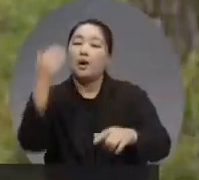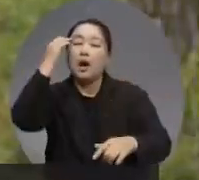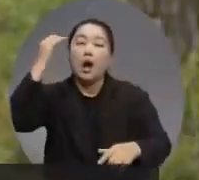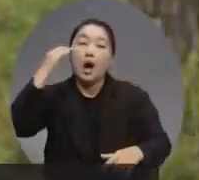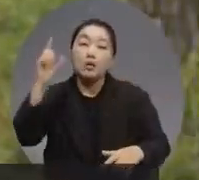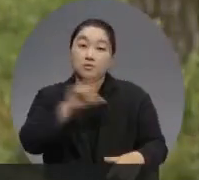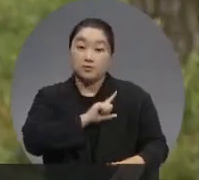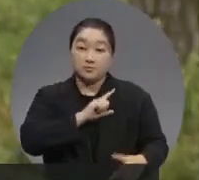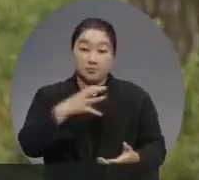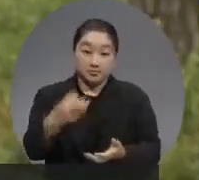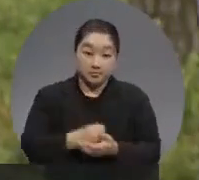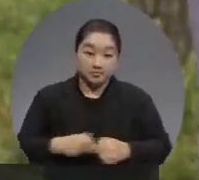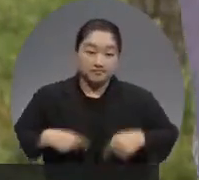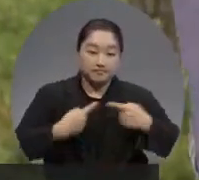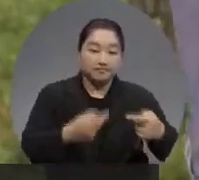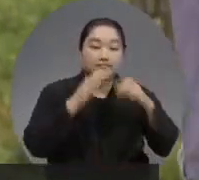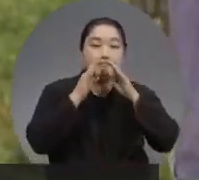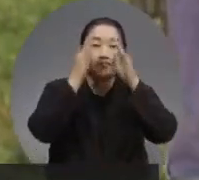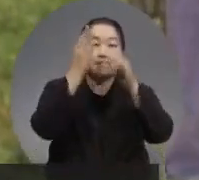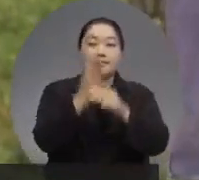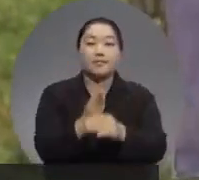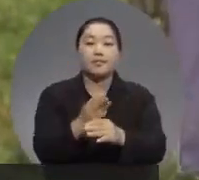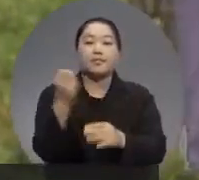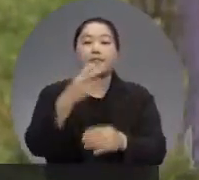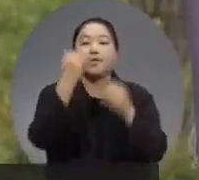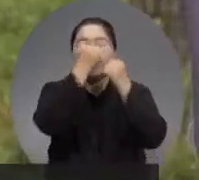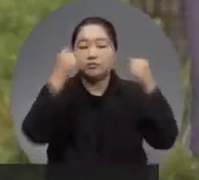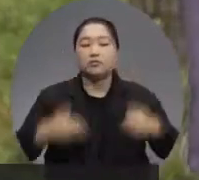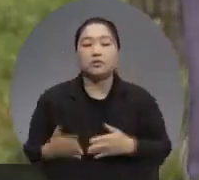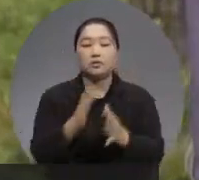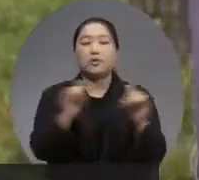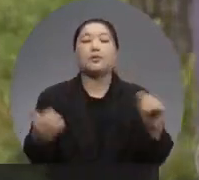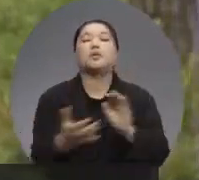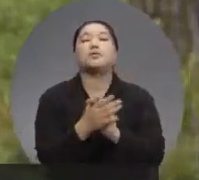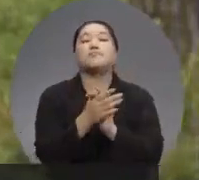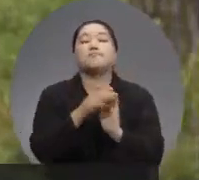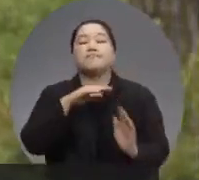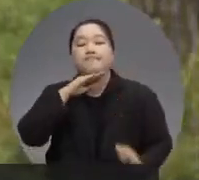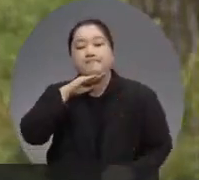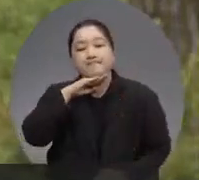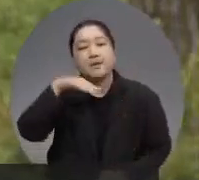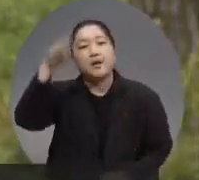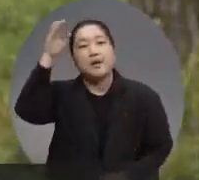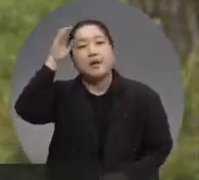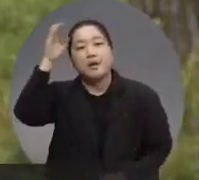이름을 걸고 최선을 다하고 있습니다. 그리고 충북 도민들의 응원을 기다리고 있습니다.